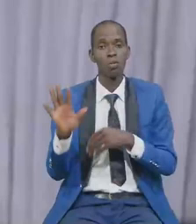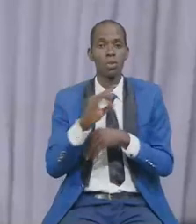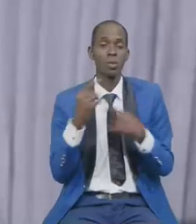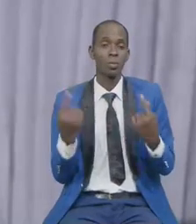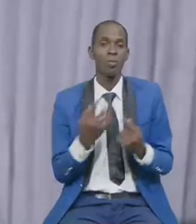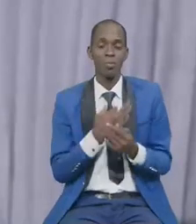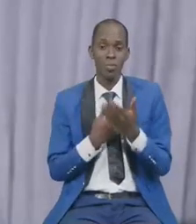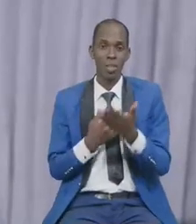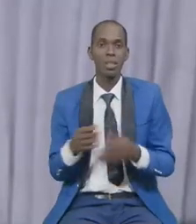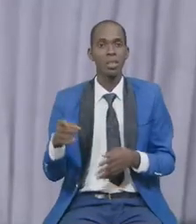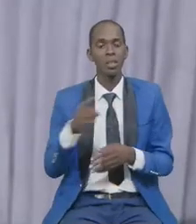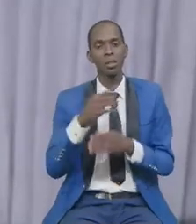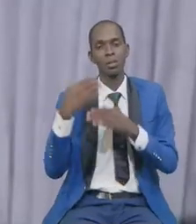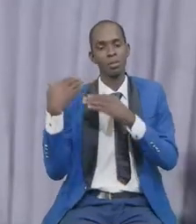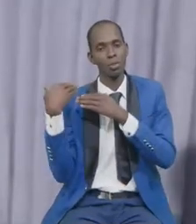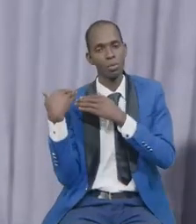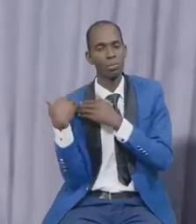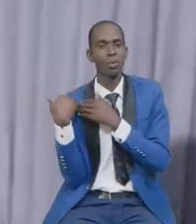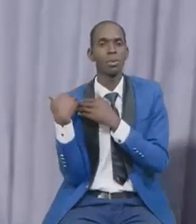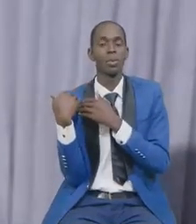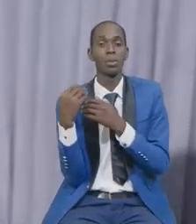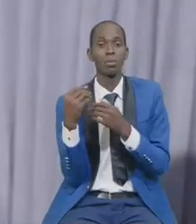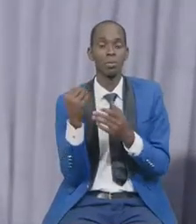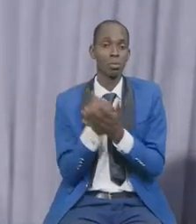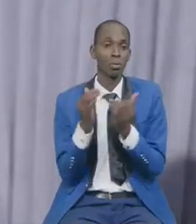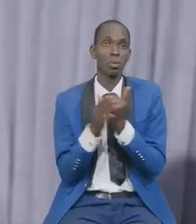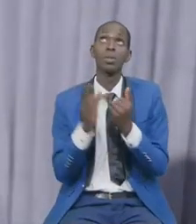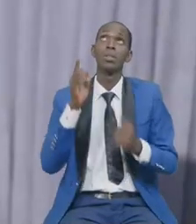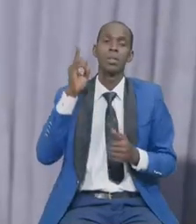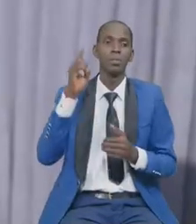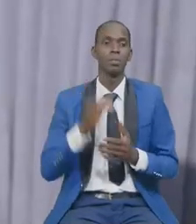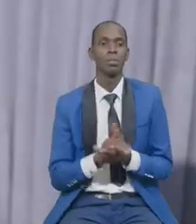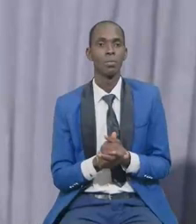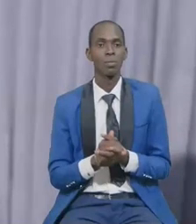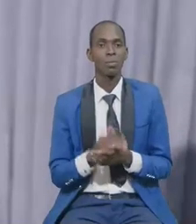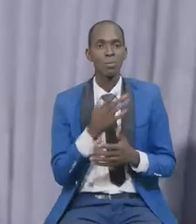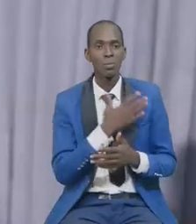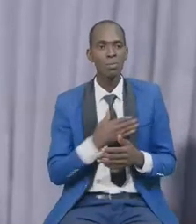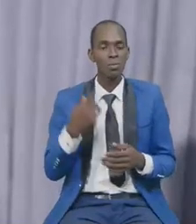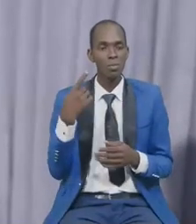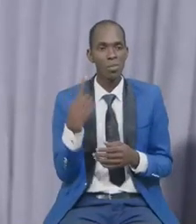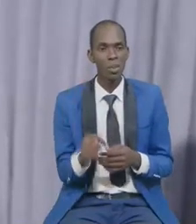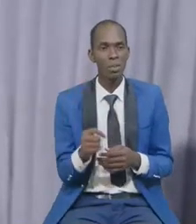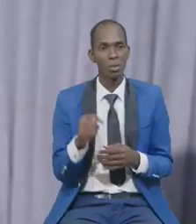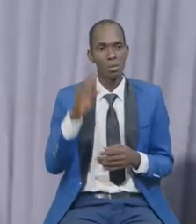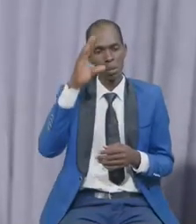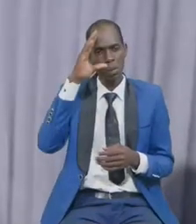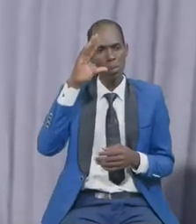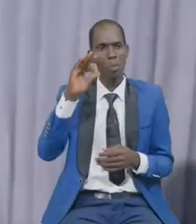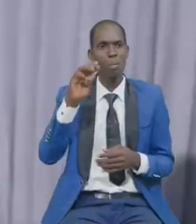crucifièrent ainsi que les deux malfaiteurs, l'un à droite, l'autre à